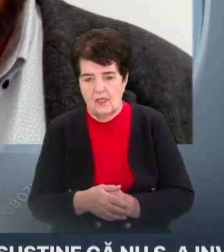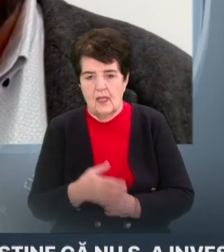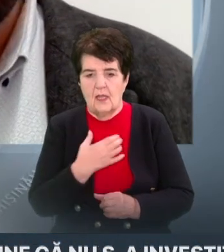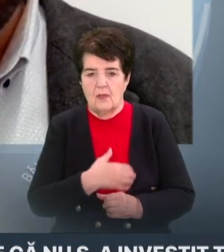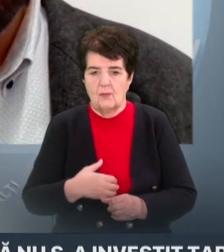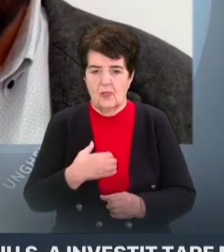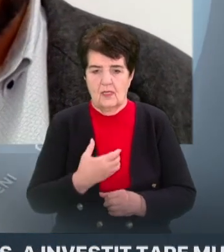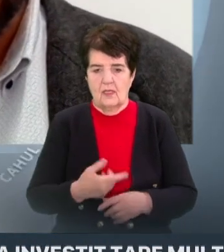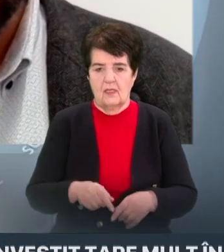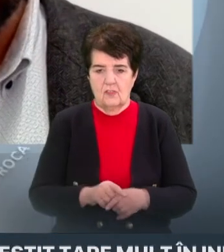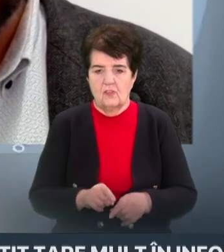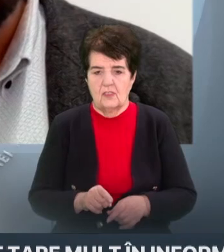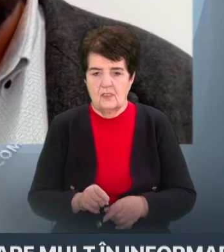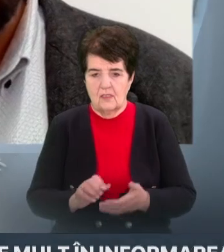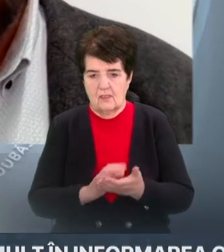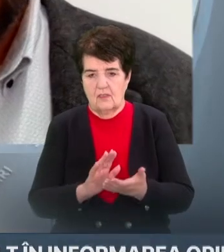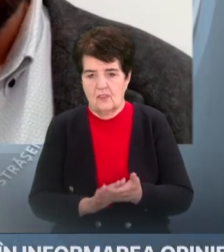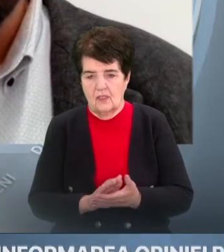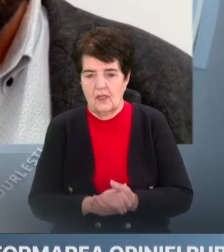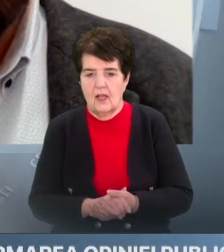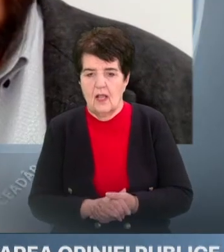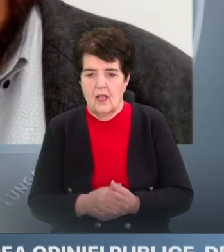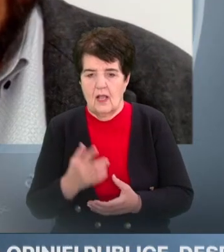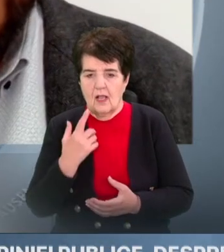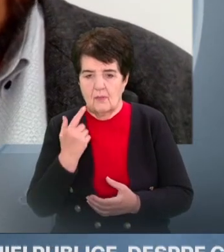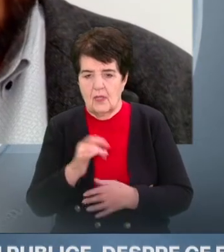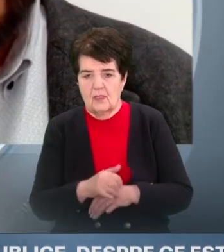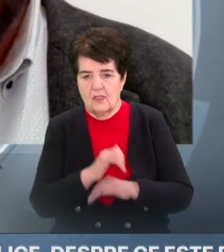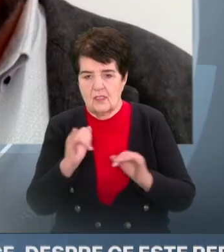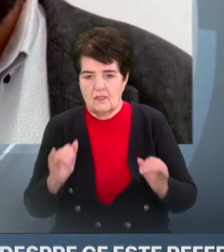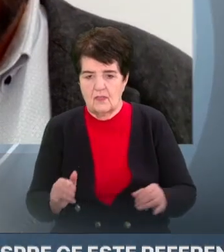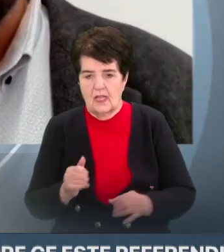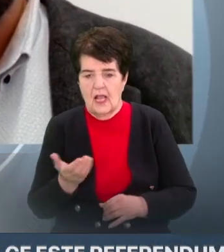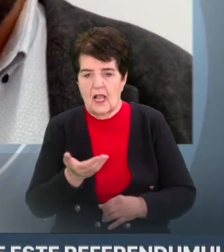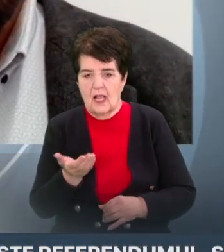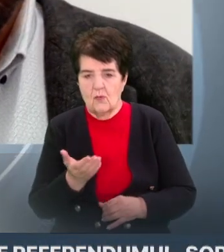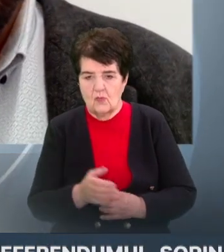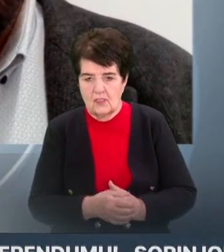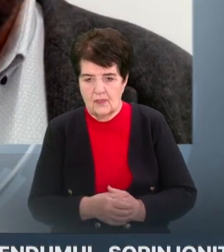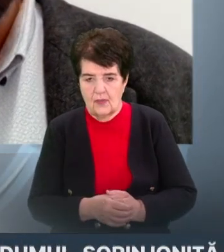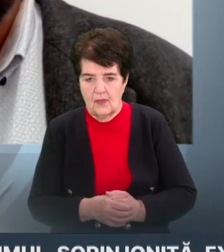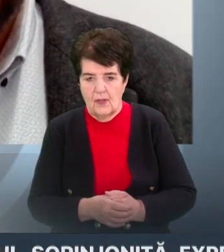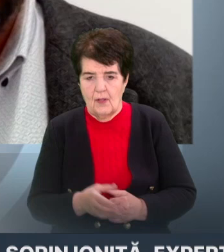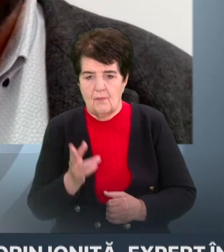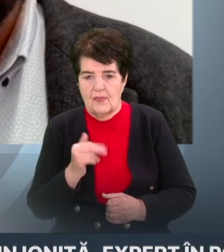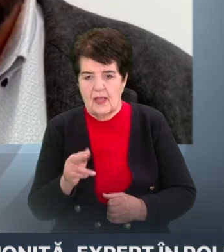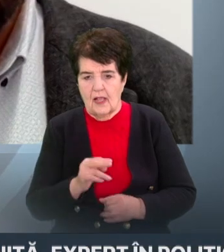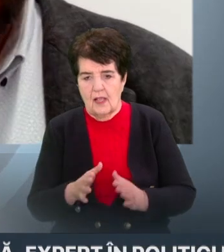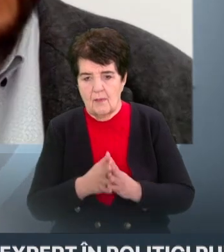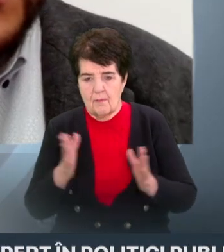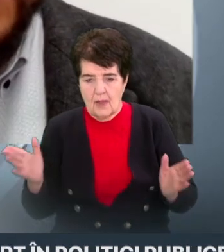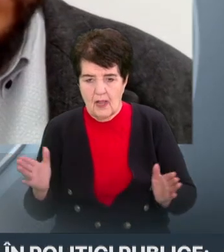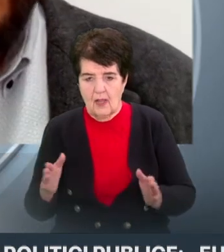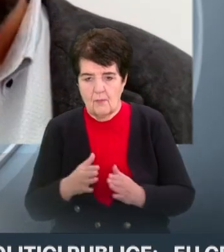jucat de Turcia și de Agenția Turcă de Dezvoltare TICA în dezvoltarea regiunii Găgăuze. Dar marea majoritate a proiectelor